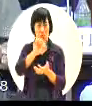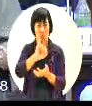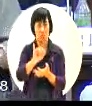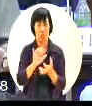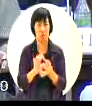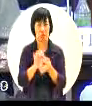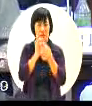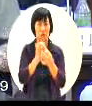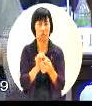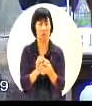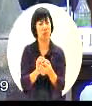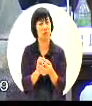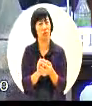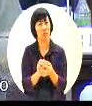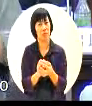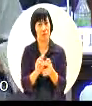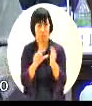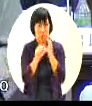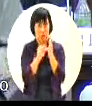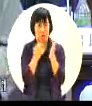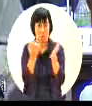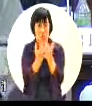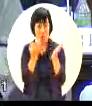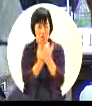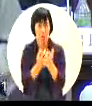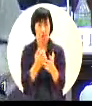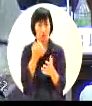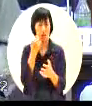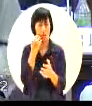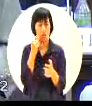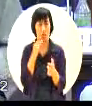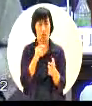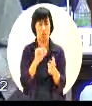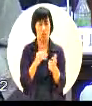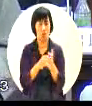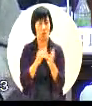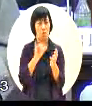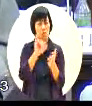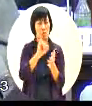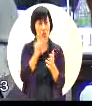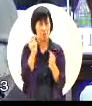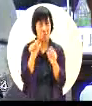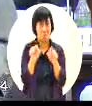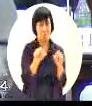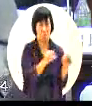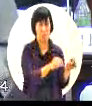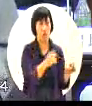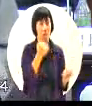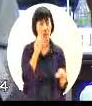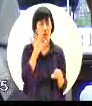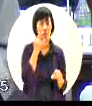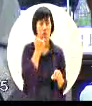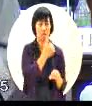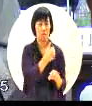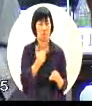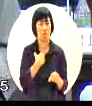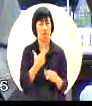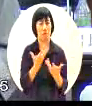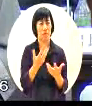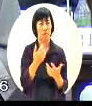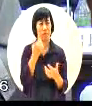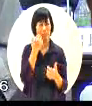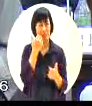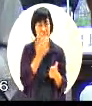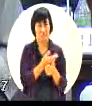为差不多嘛无啥时间，伊若搁拖，安尼我就甲迄2亿3000几万，我就无法度伫